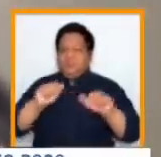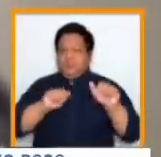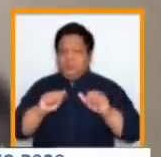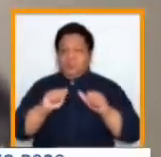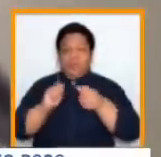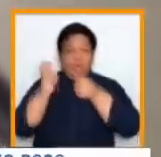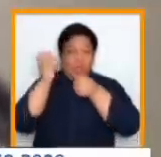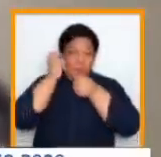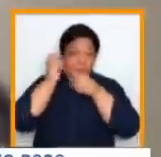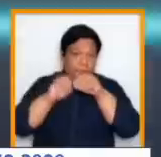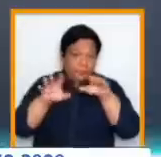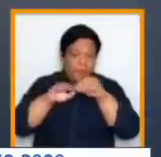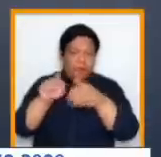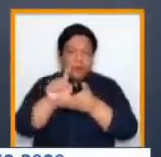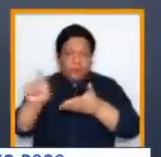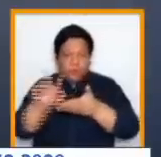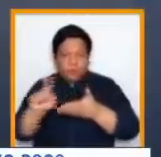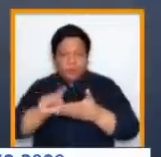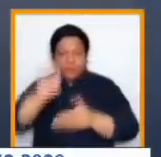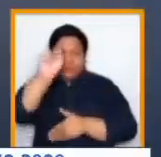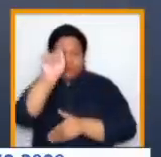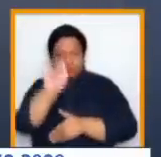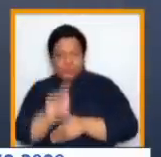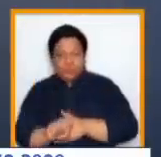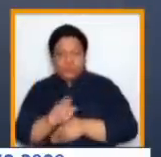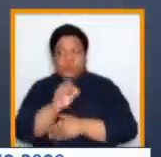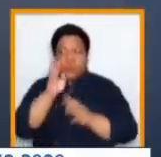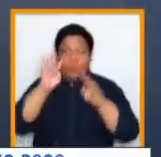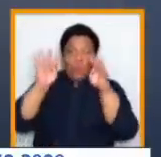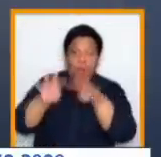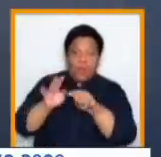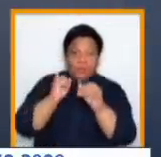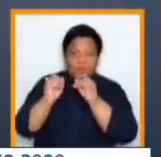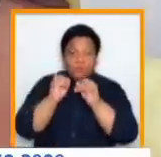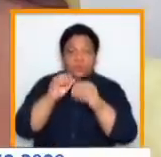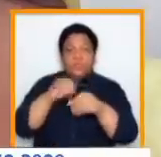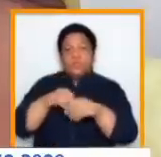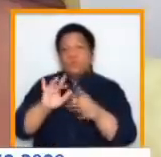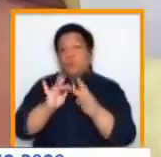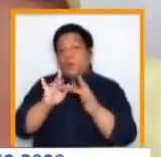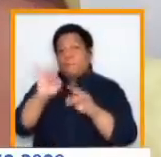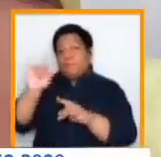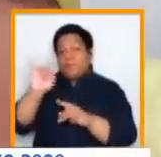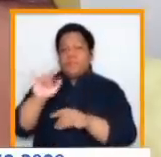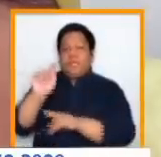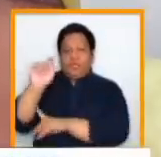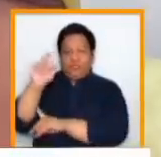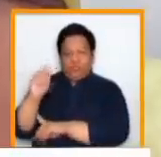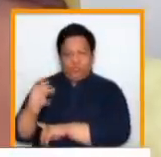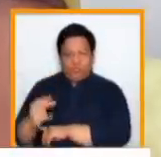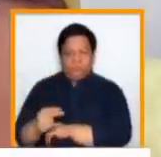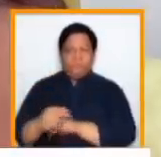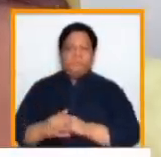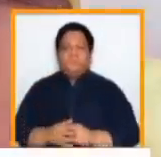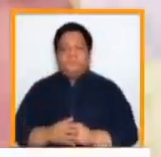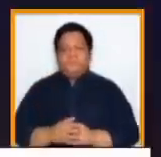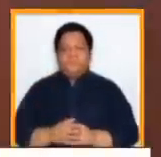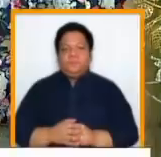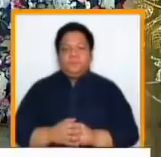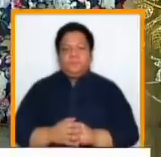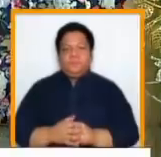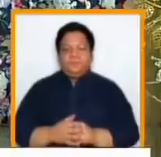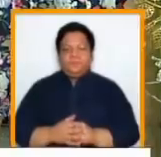Tuesday at mapaparod naman every Thursday ang buong interview sa social media pages ng GMA Network.